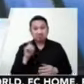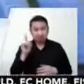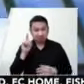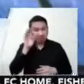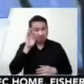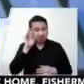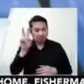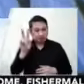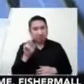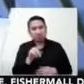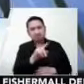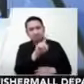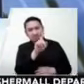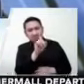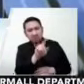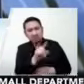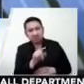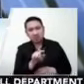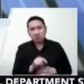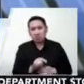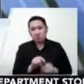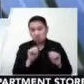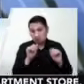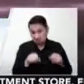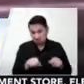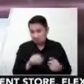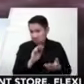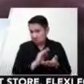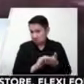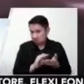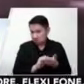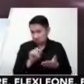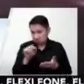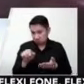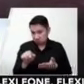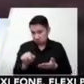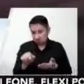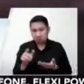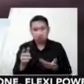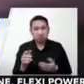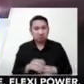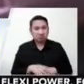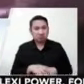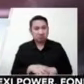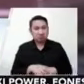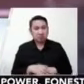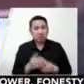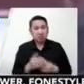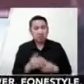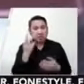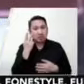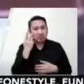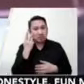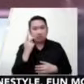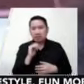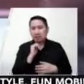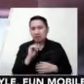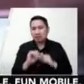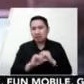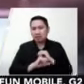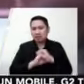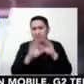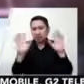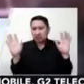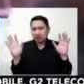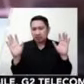Pangulo, posible ba pagbibigay ng executive clemency kay Veloso? We will see. Hindi pa maliwanag kung ano ba talaga